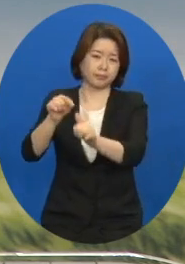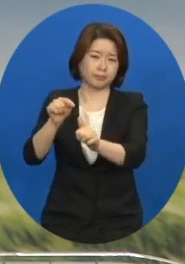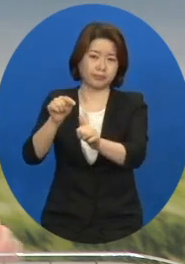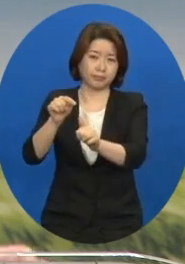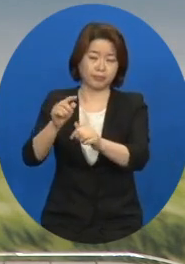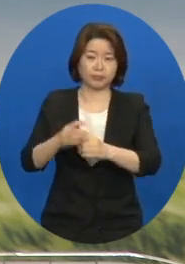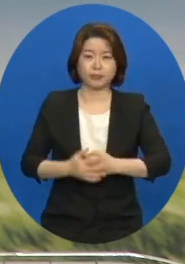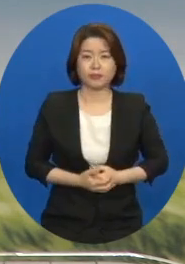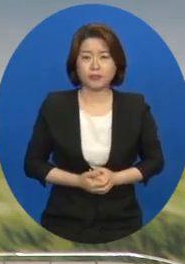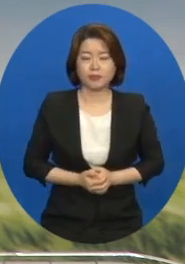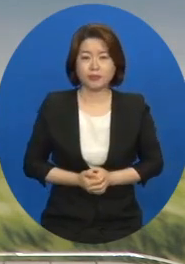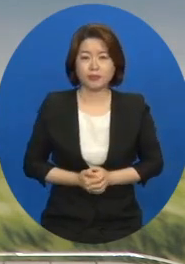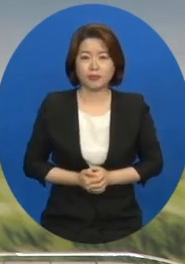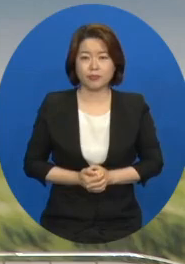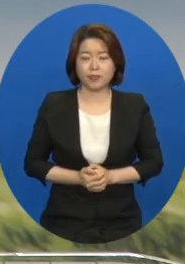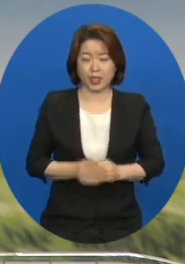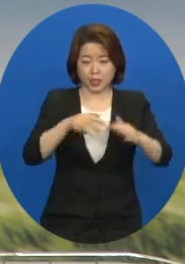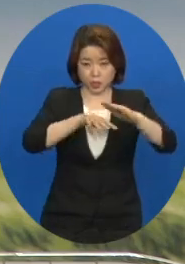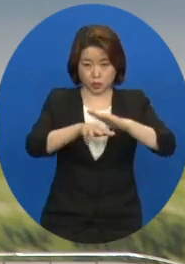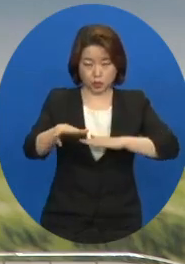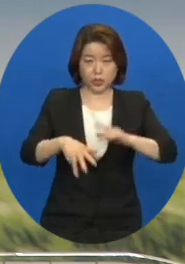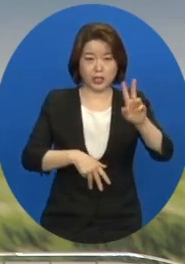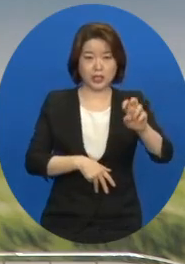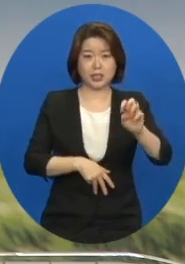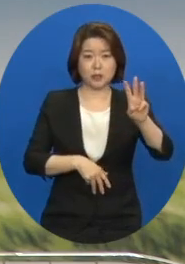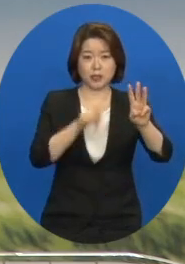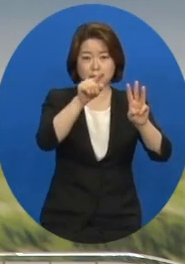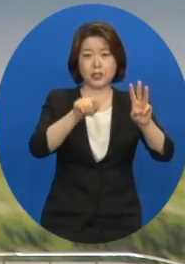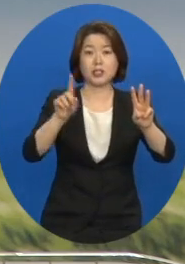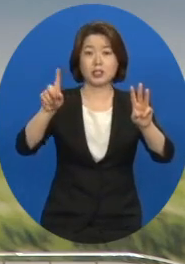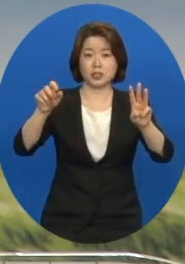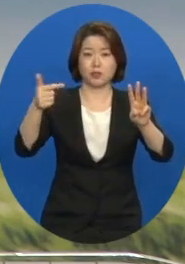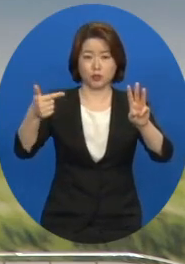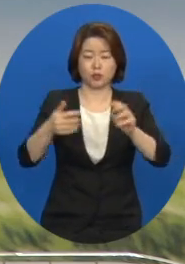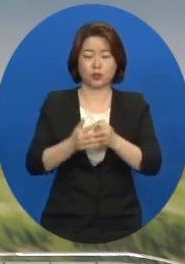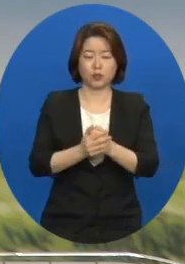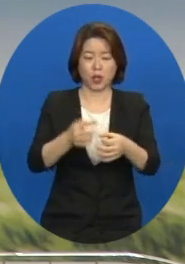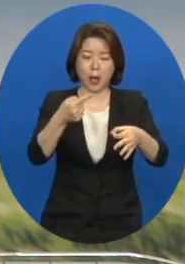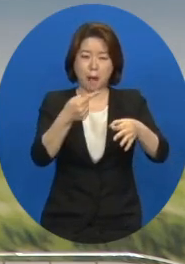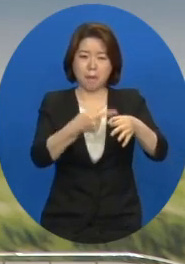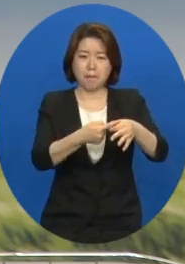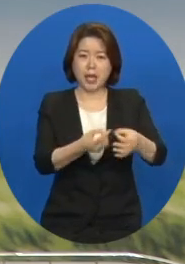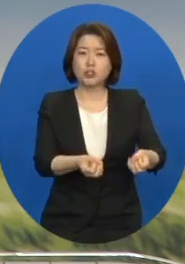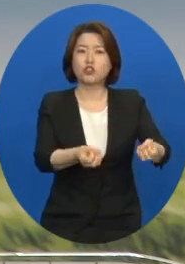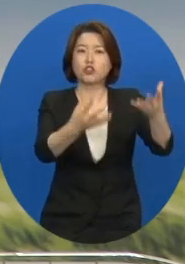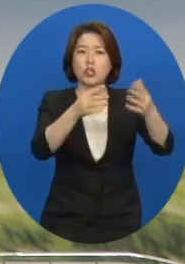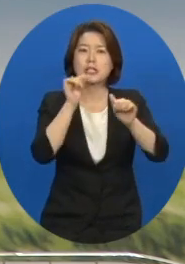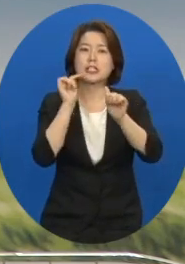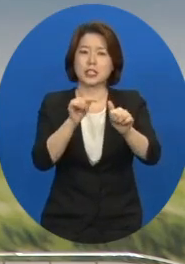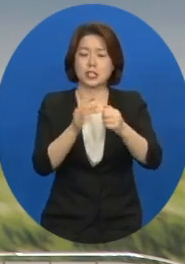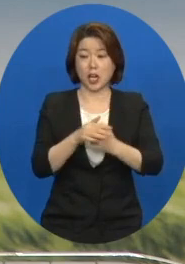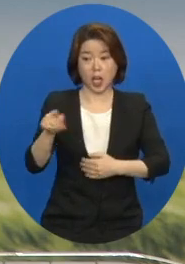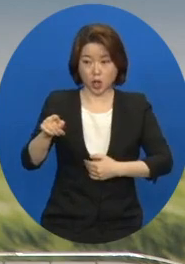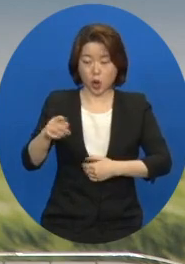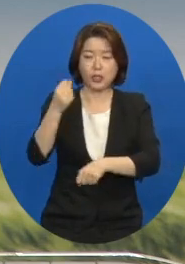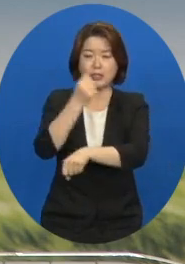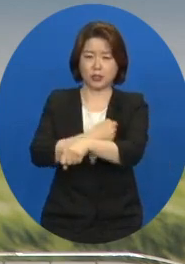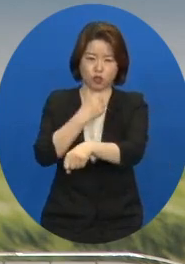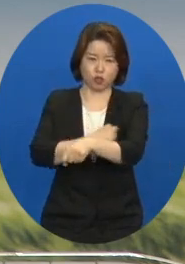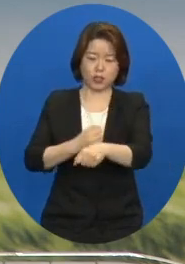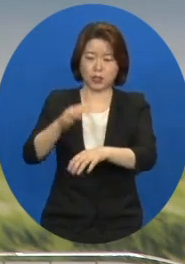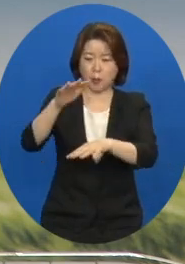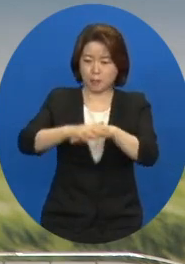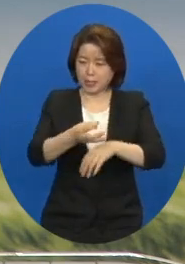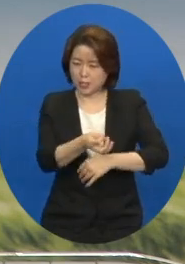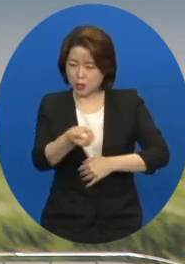겁니다. 출애굽기 23장 16절입니다. 맥주절을 지키라. 이는 내가 수고하여 밭에